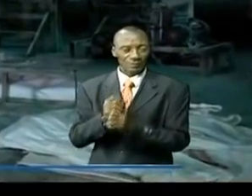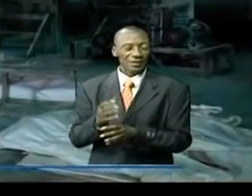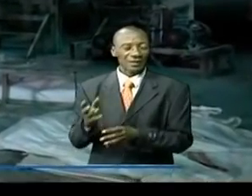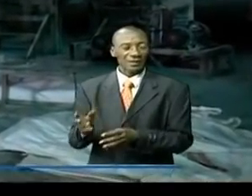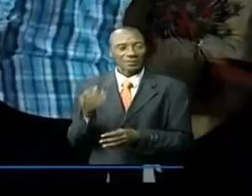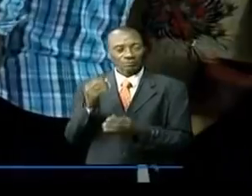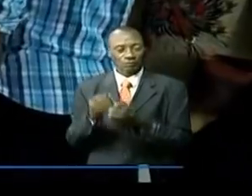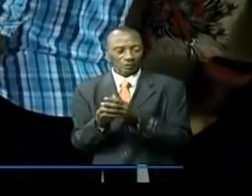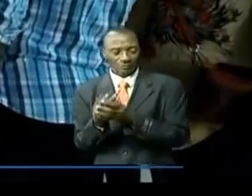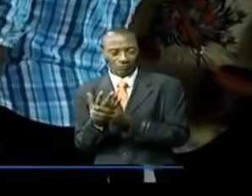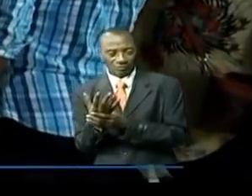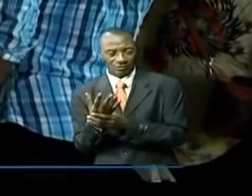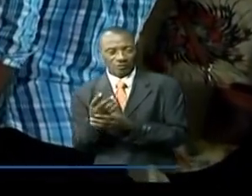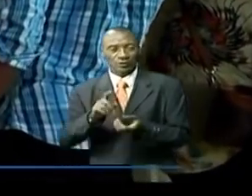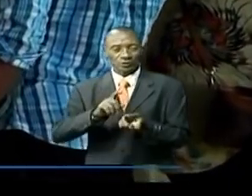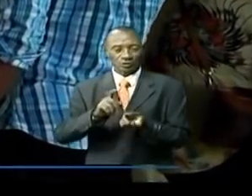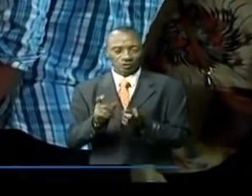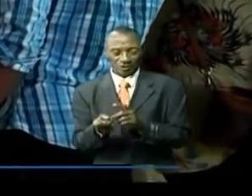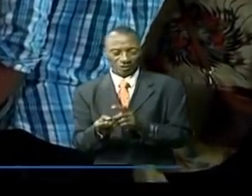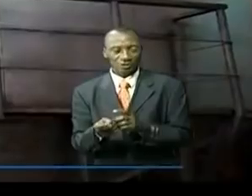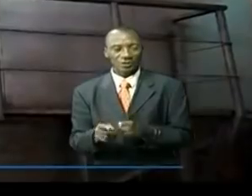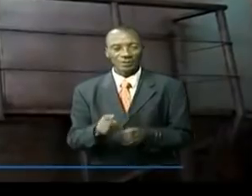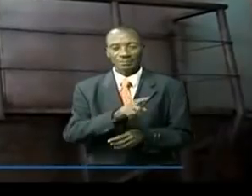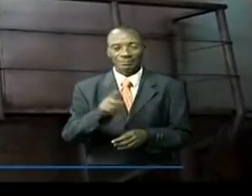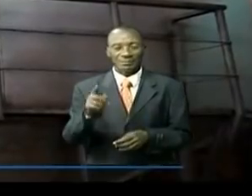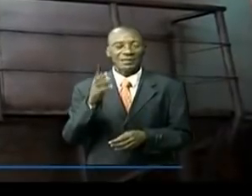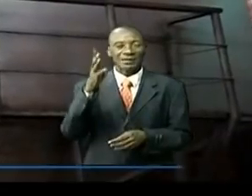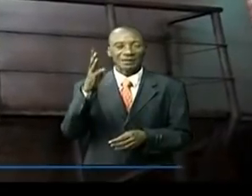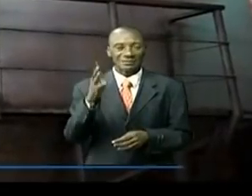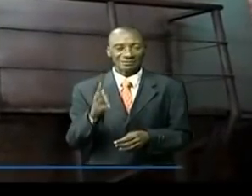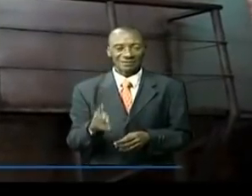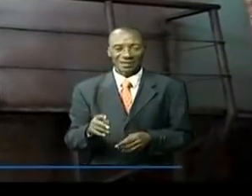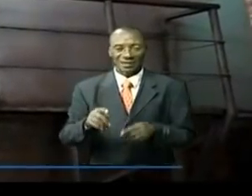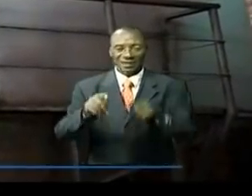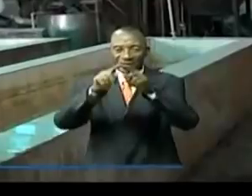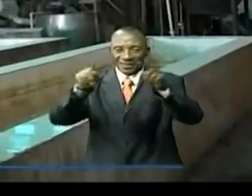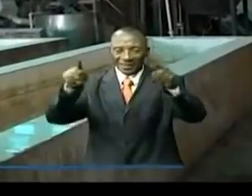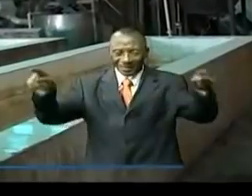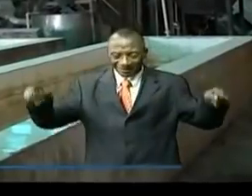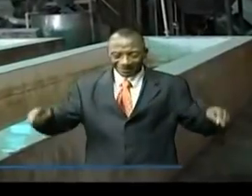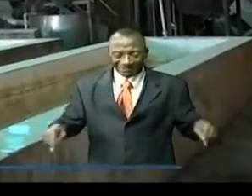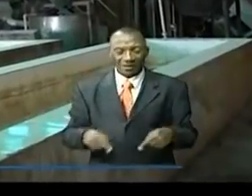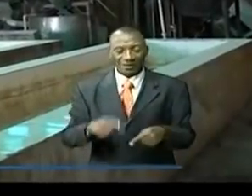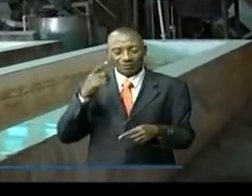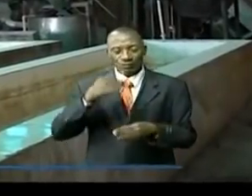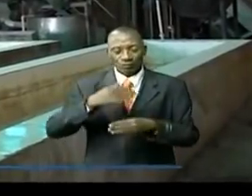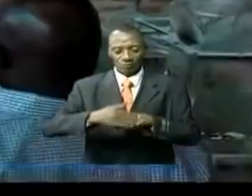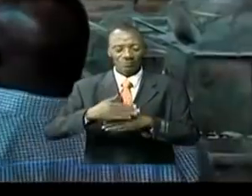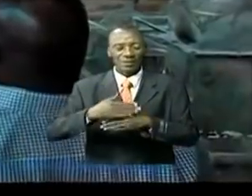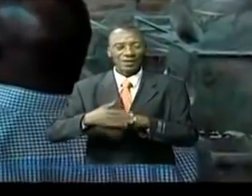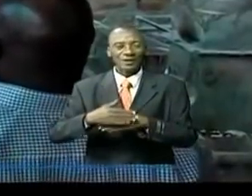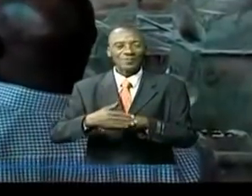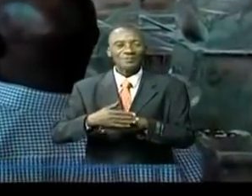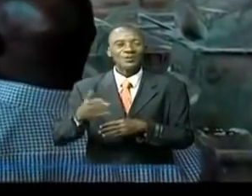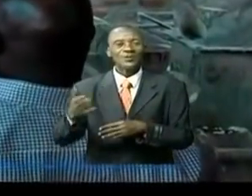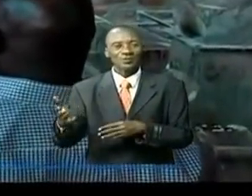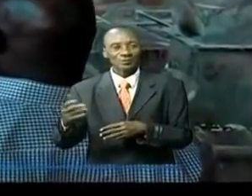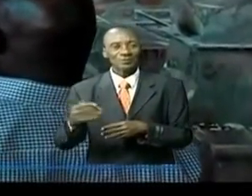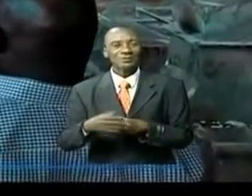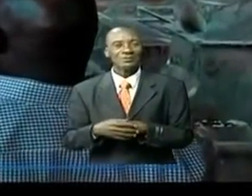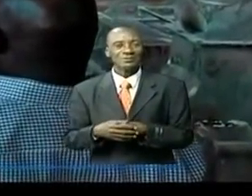la transformation des 1400 hectares de manioc, verra son volume de prestations augmenter de l'ordre des